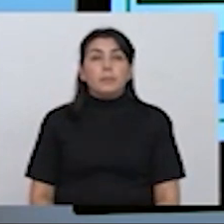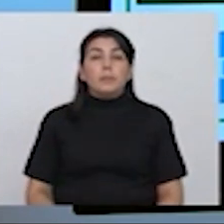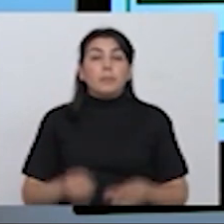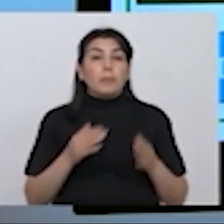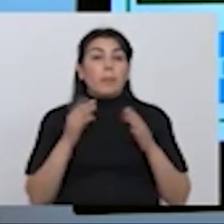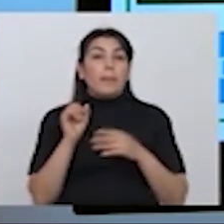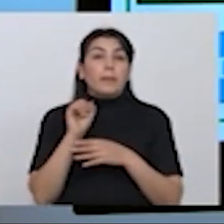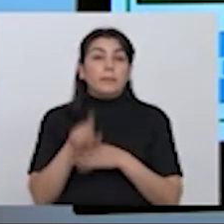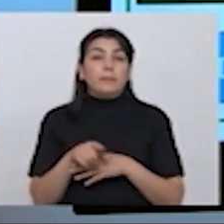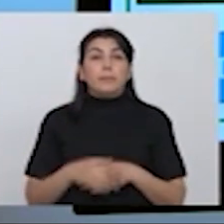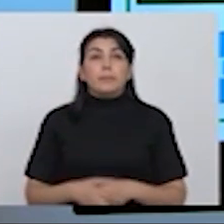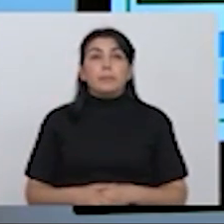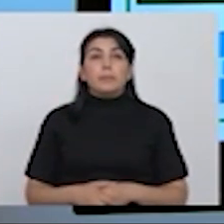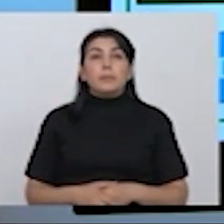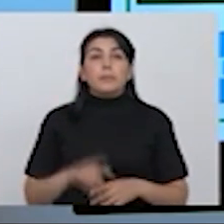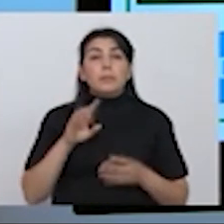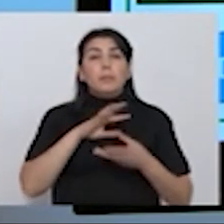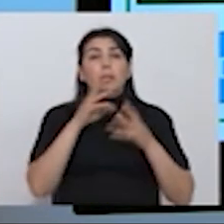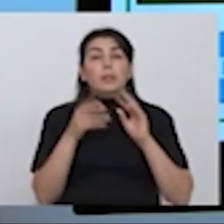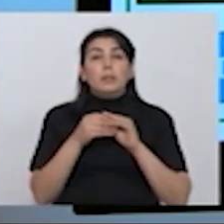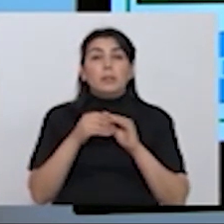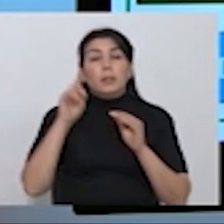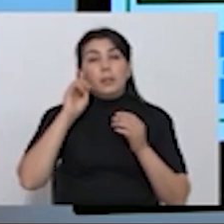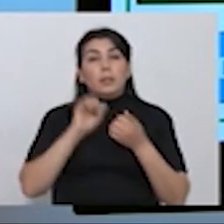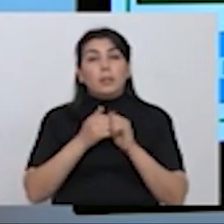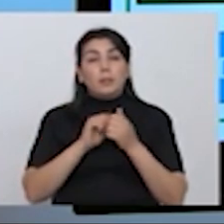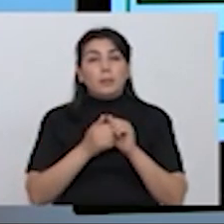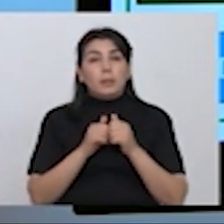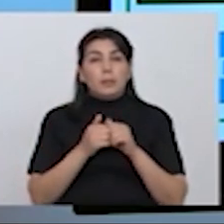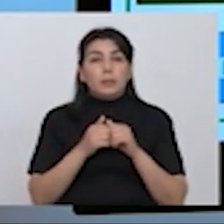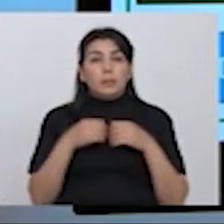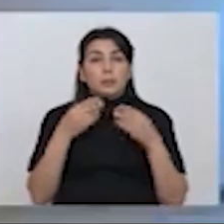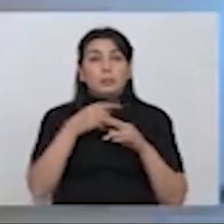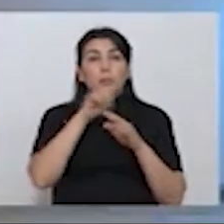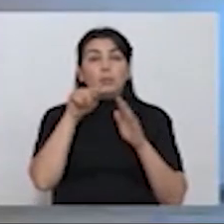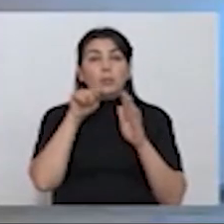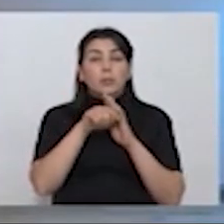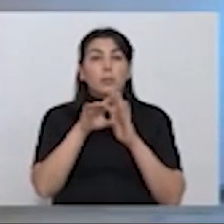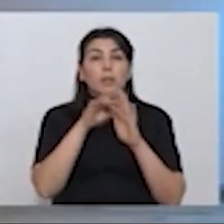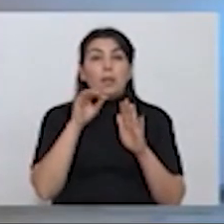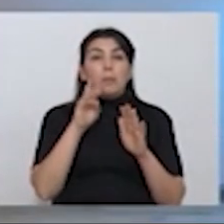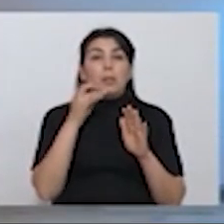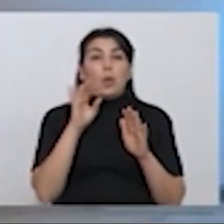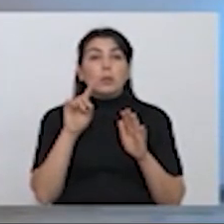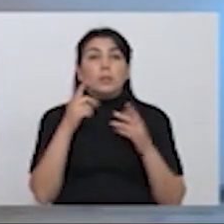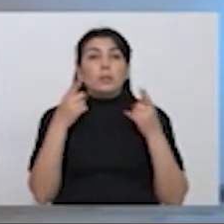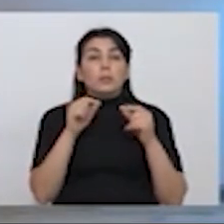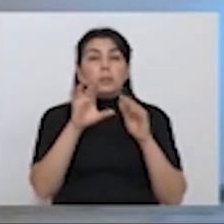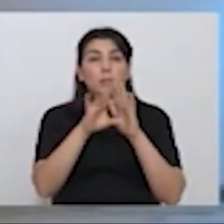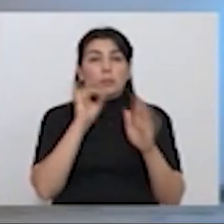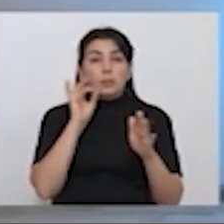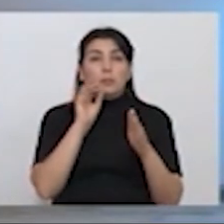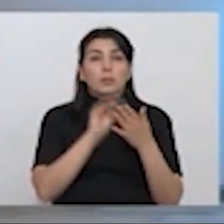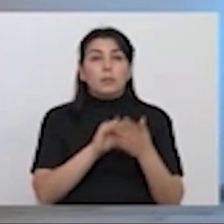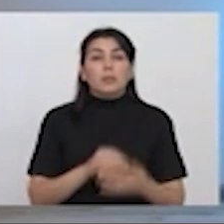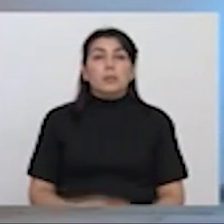Keyingi topshirig'imizda barcha atamalarni izohlash va ularni ichida meyozga tegishlilarini ajratish